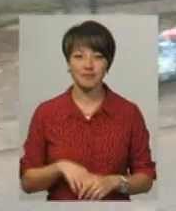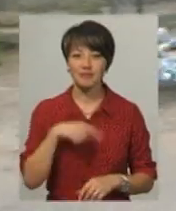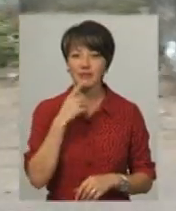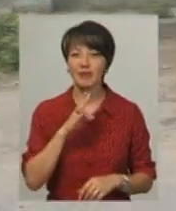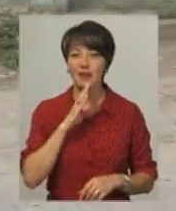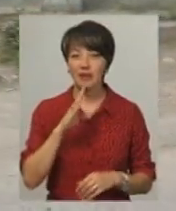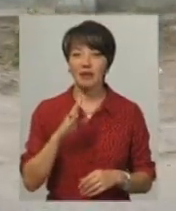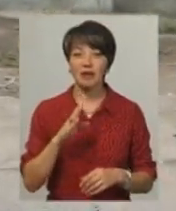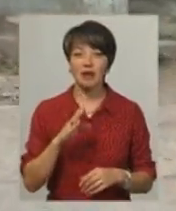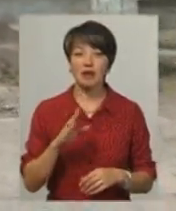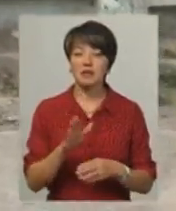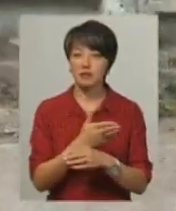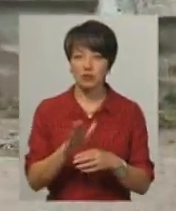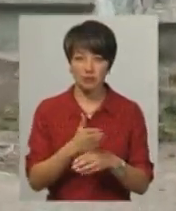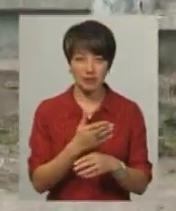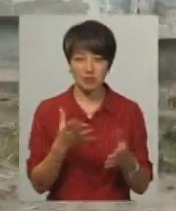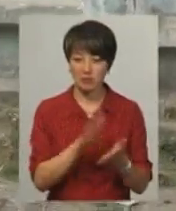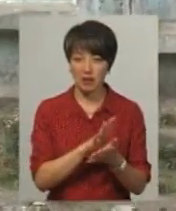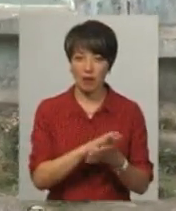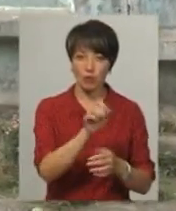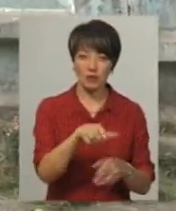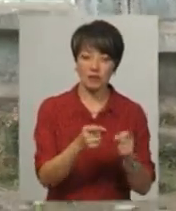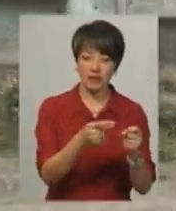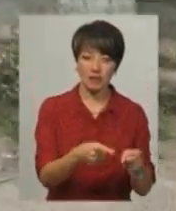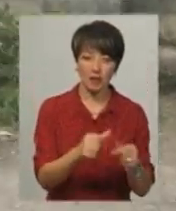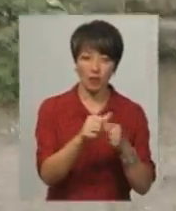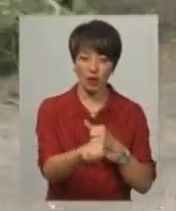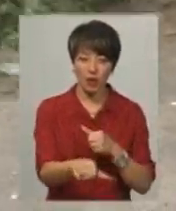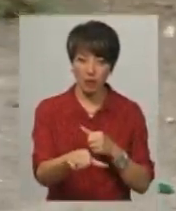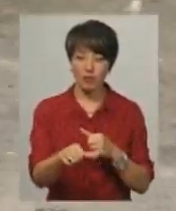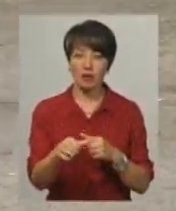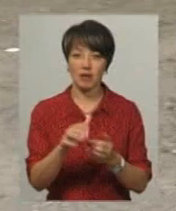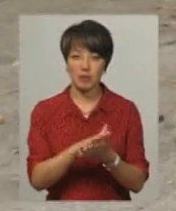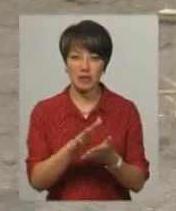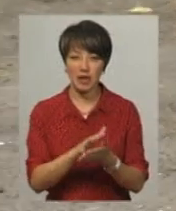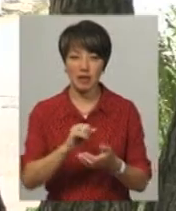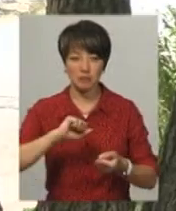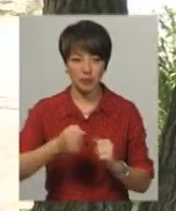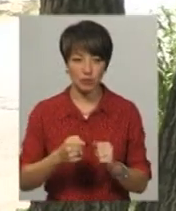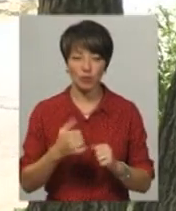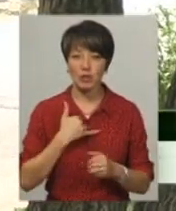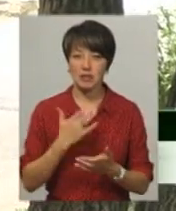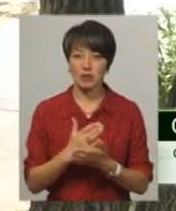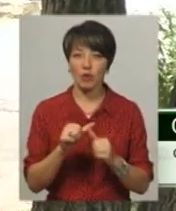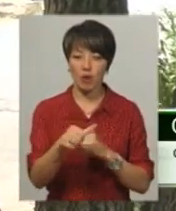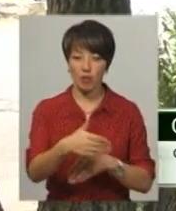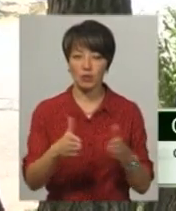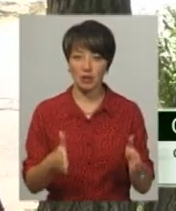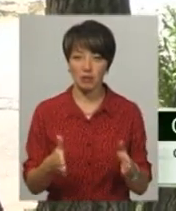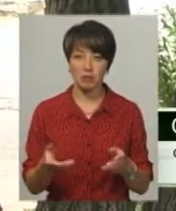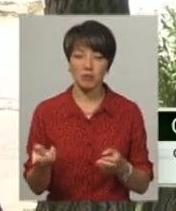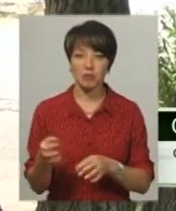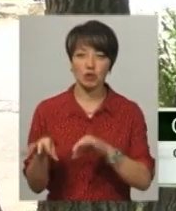її родині завжди сортують сміття. Поліетиленові пляшки викидають не тільки окремо від інших відходів, а й спресовують. У нас є окремий контейнер, туди